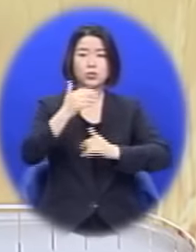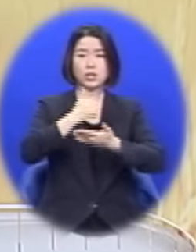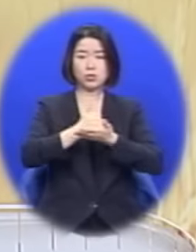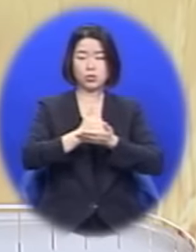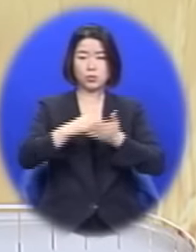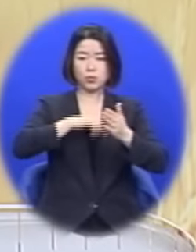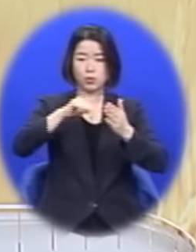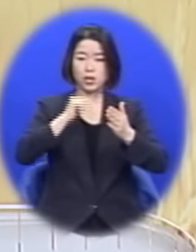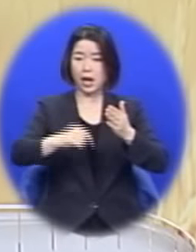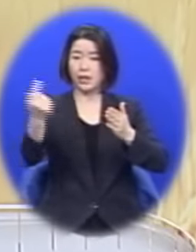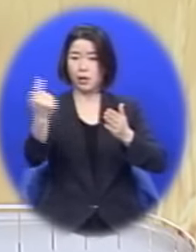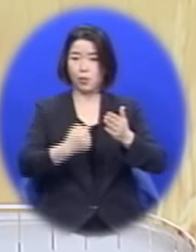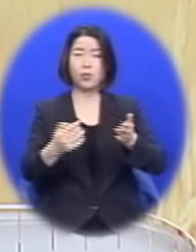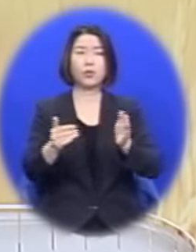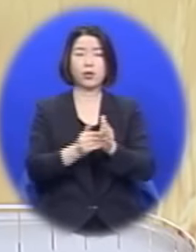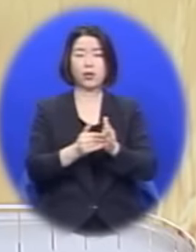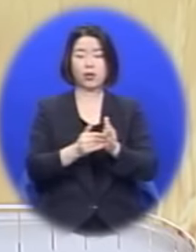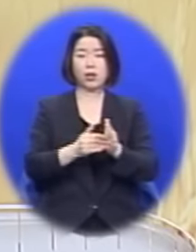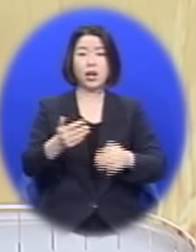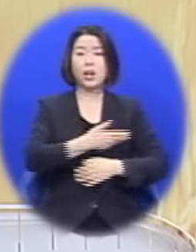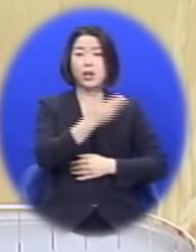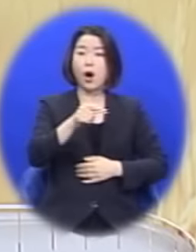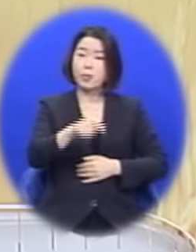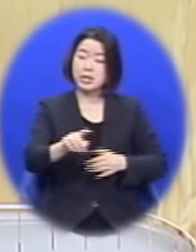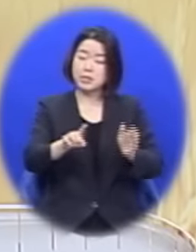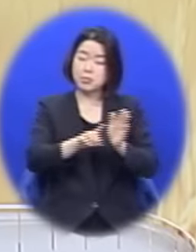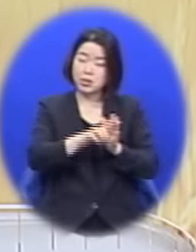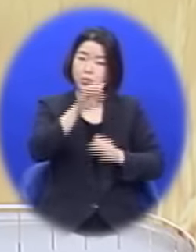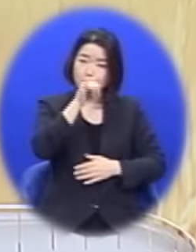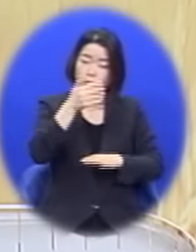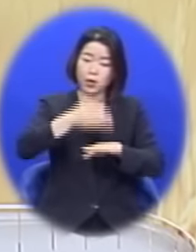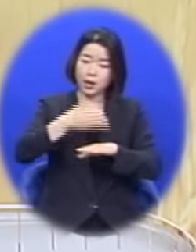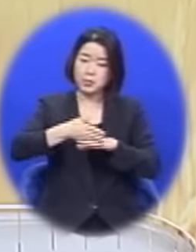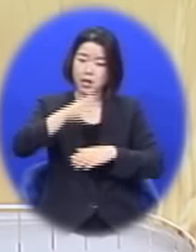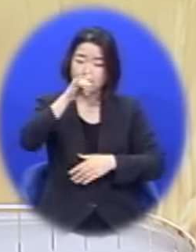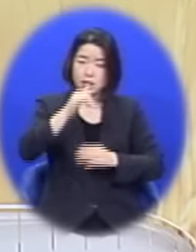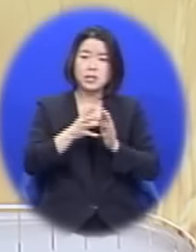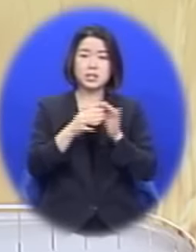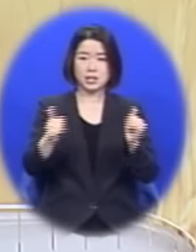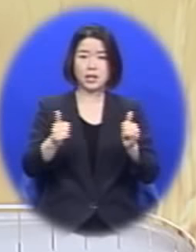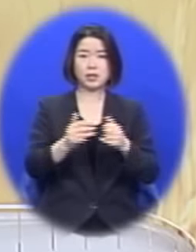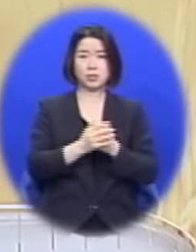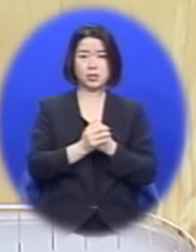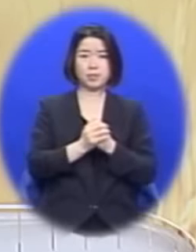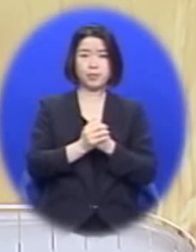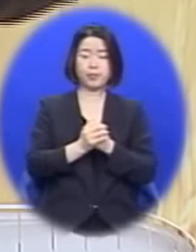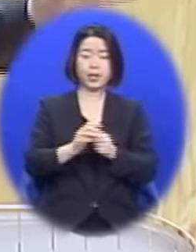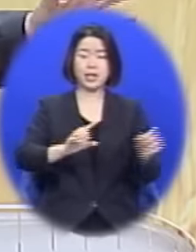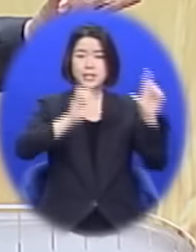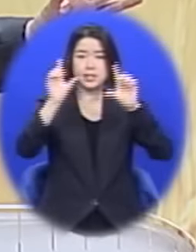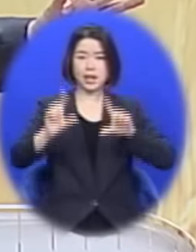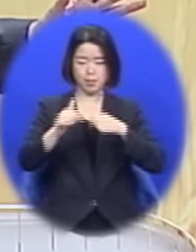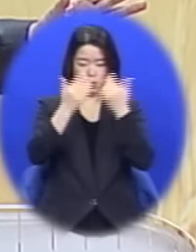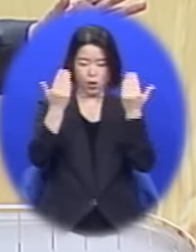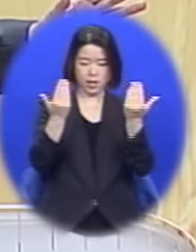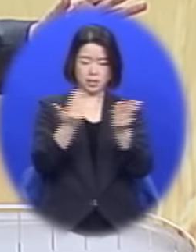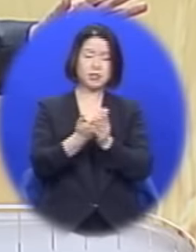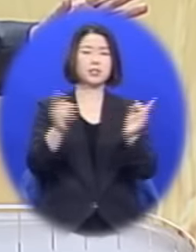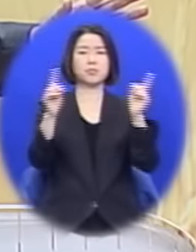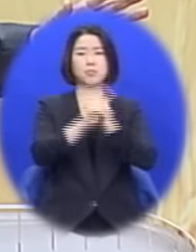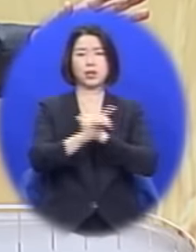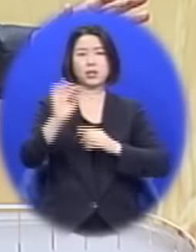동행하며 살게 됐습니다. 여러분, 이 믿음이 있고 이 감사가 있는 사람은 삶이 완전히 달라져